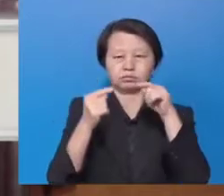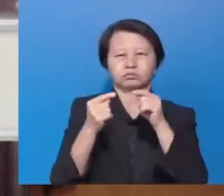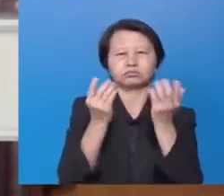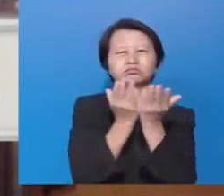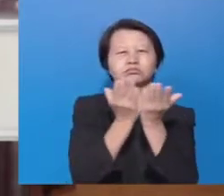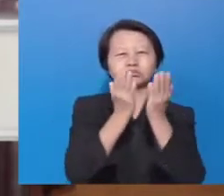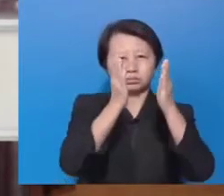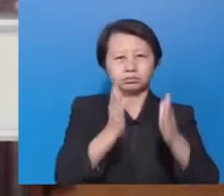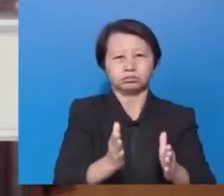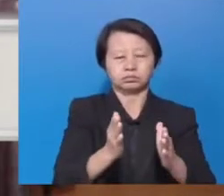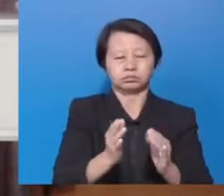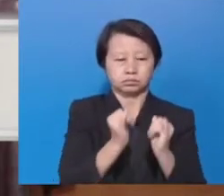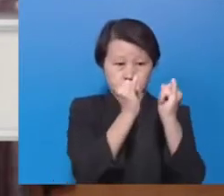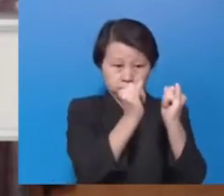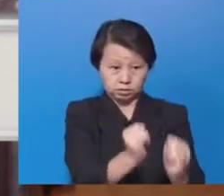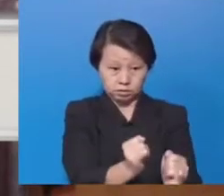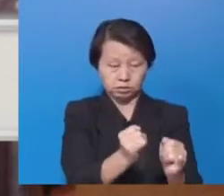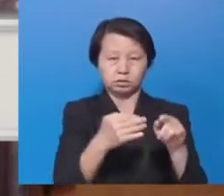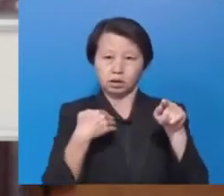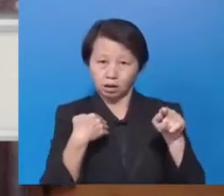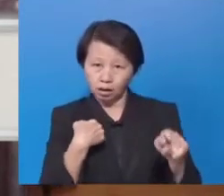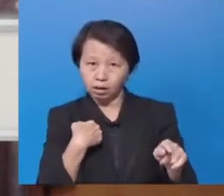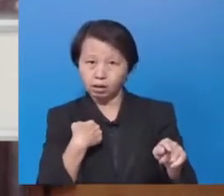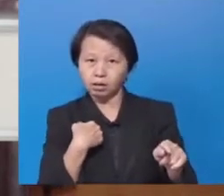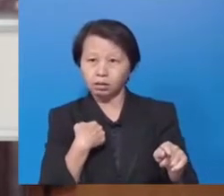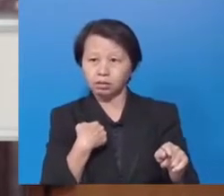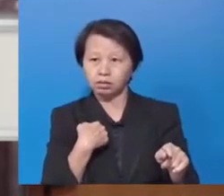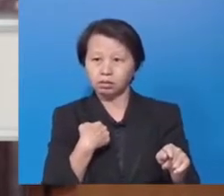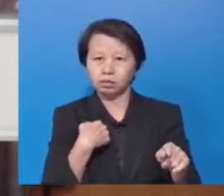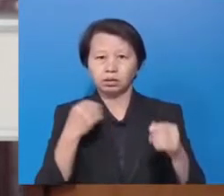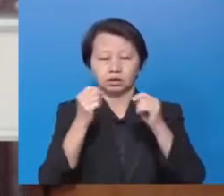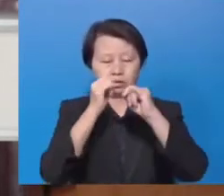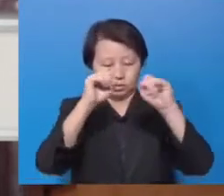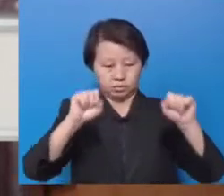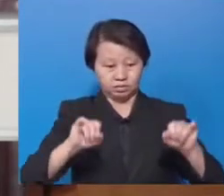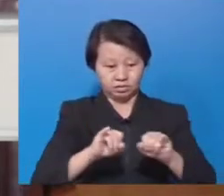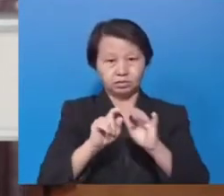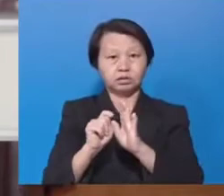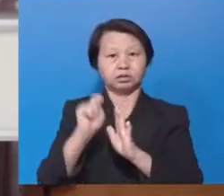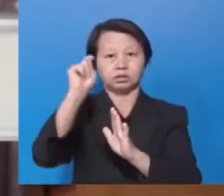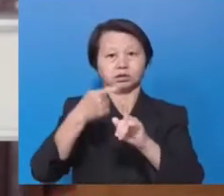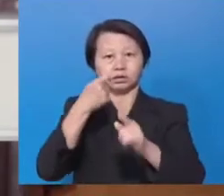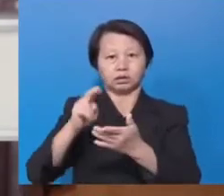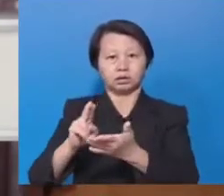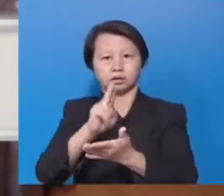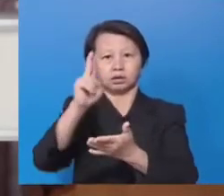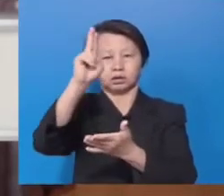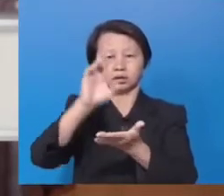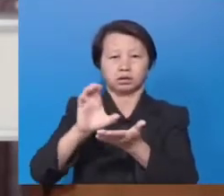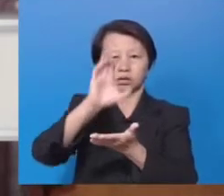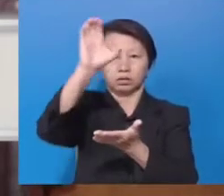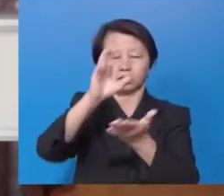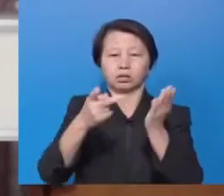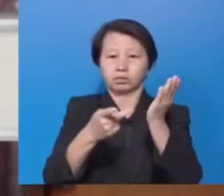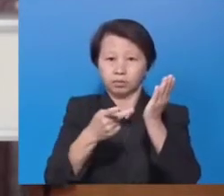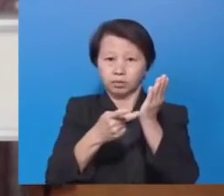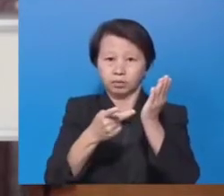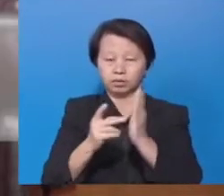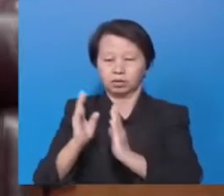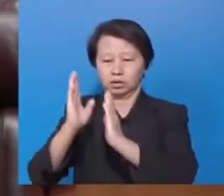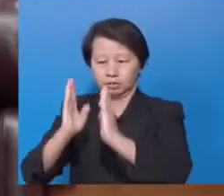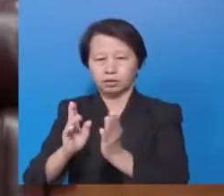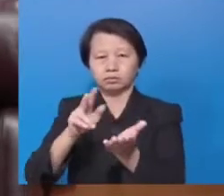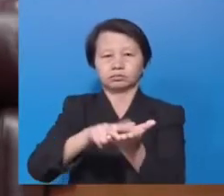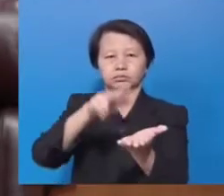merujuk kepada individu yang memiliki sihir tinggi daripada ini Westi collection Politeknik